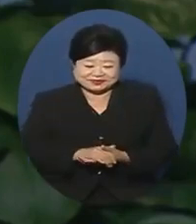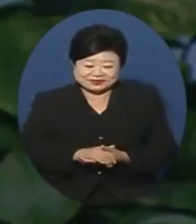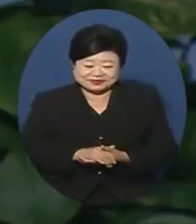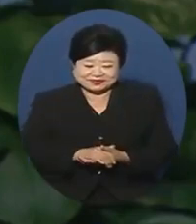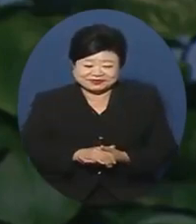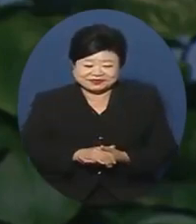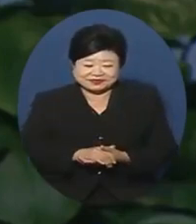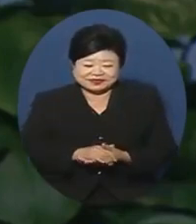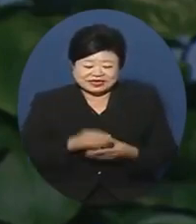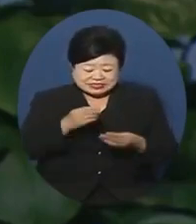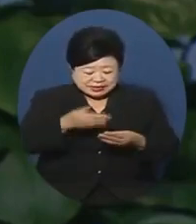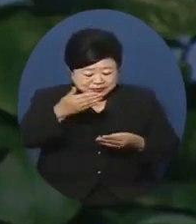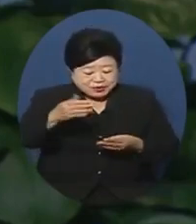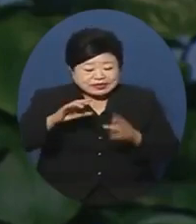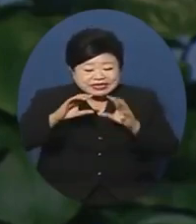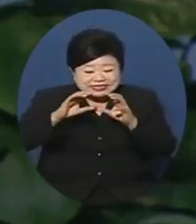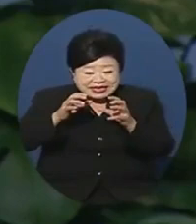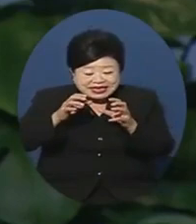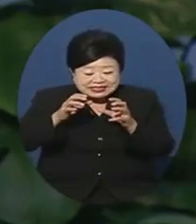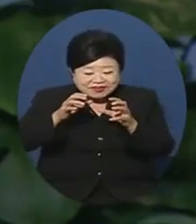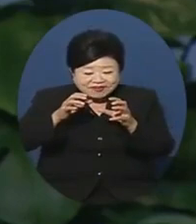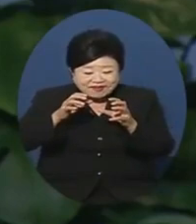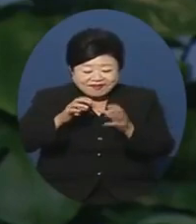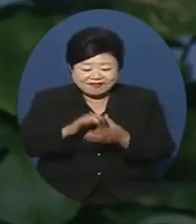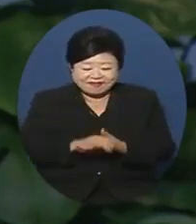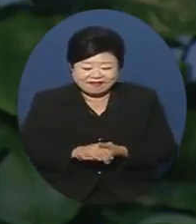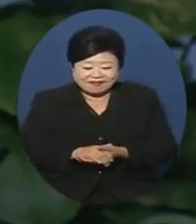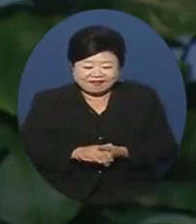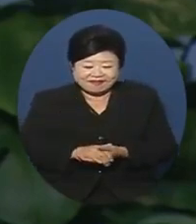이 3차원의 세계에